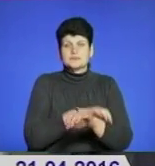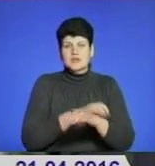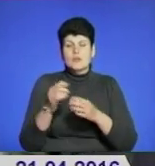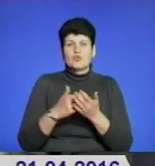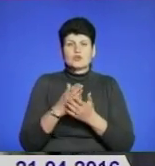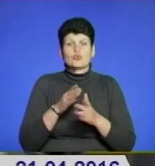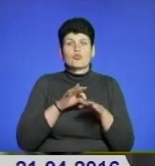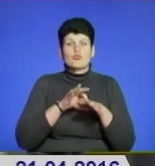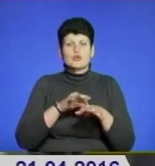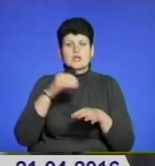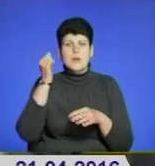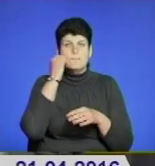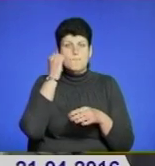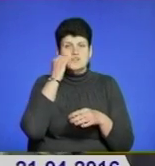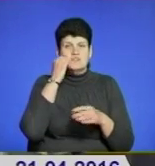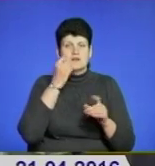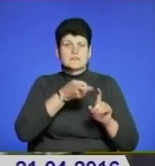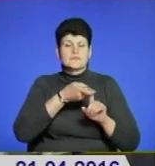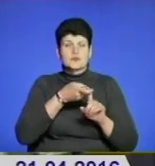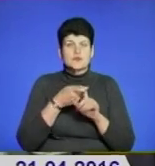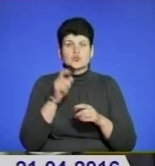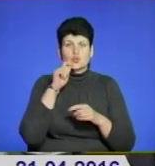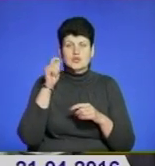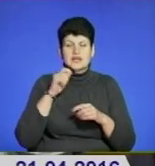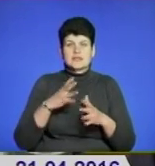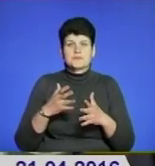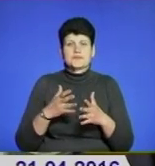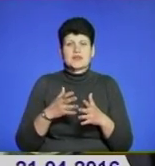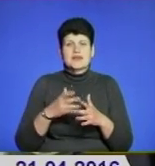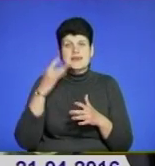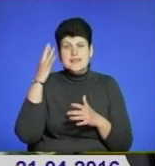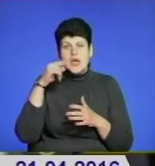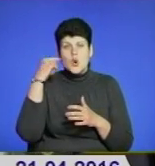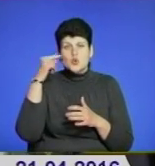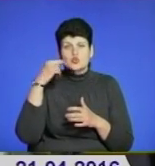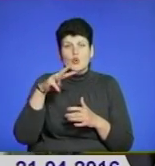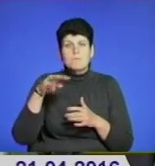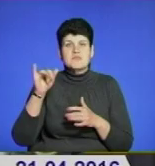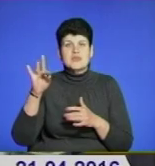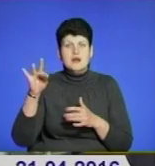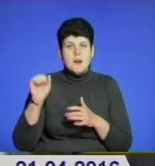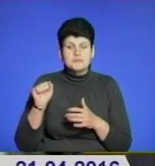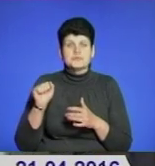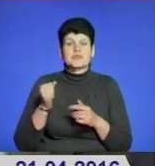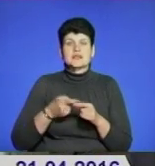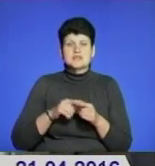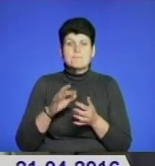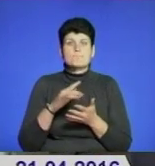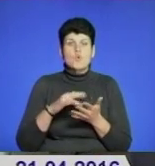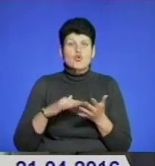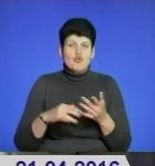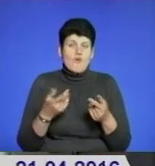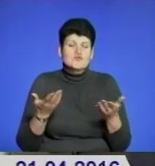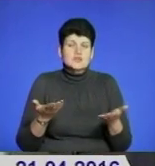проводить Москва щодо України, вона знаходить духовне оформлення ідеї руського міра патріарха Кирила. І тому це як продовження